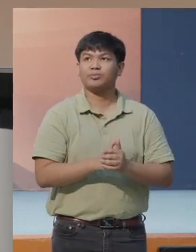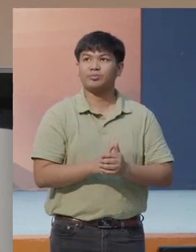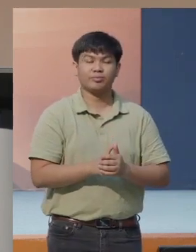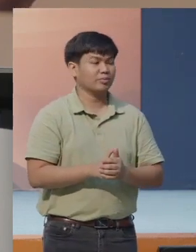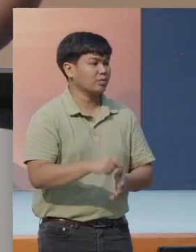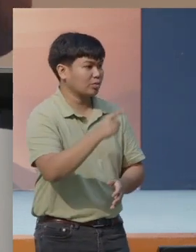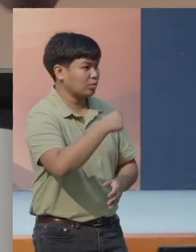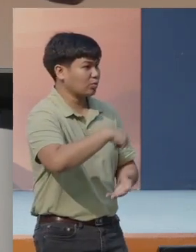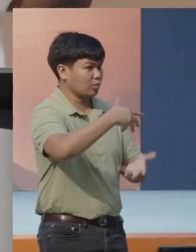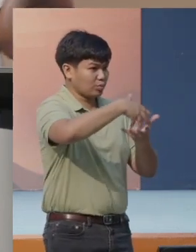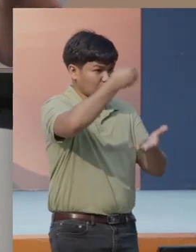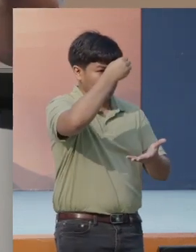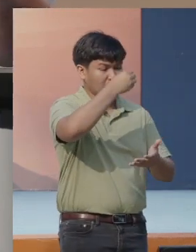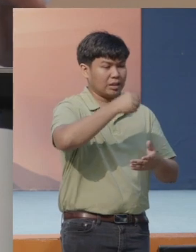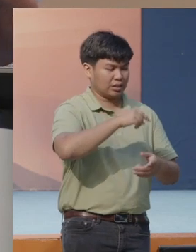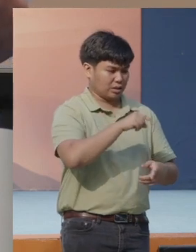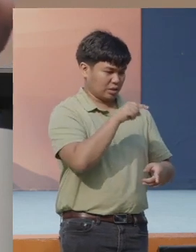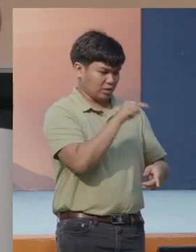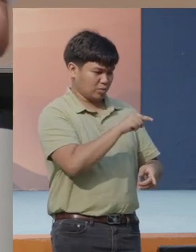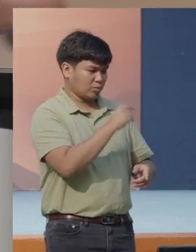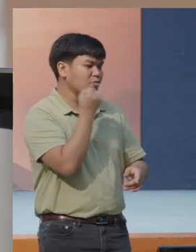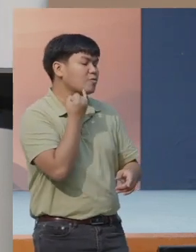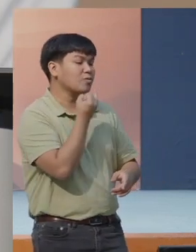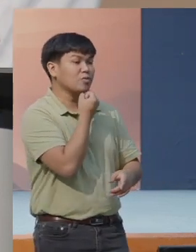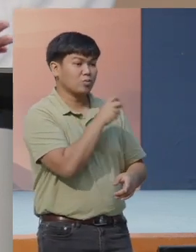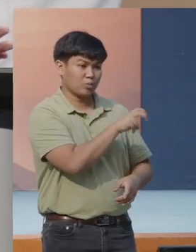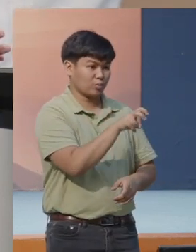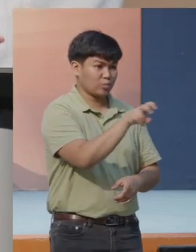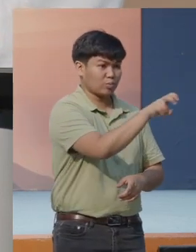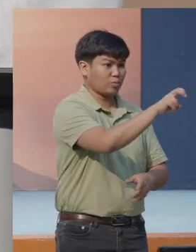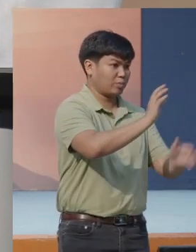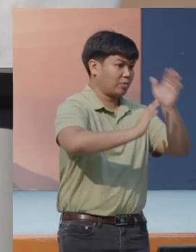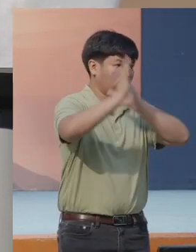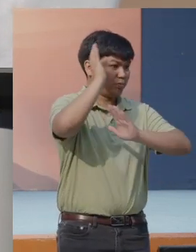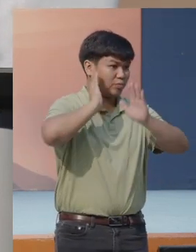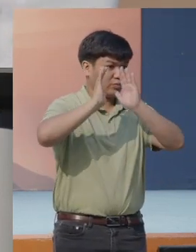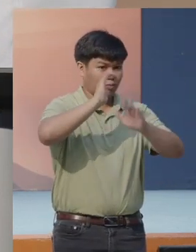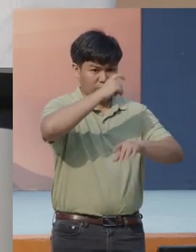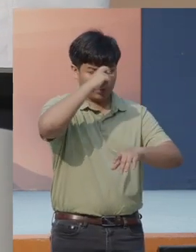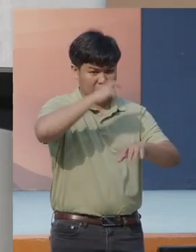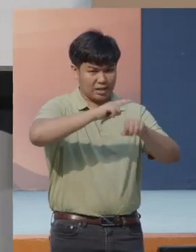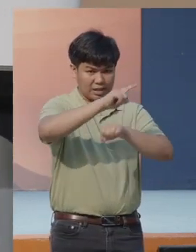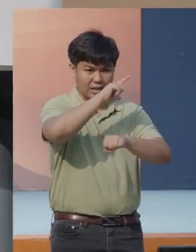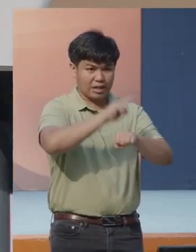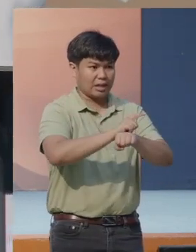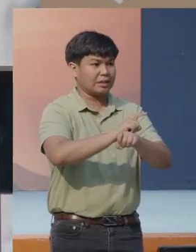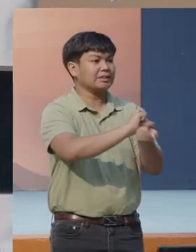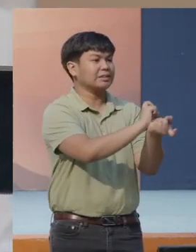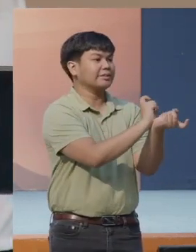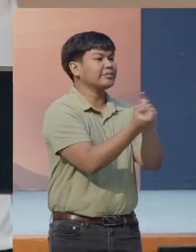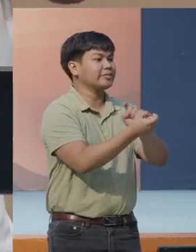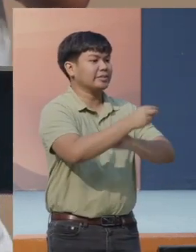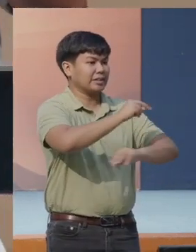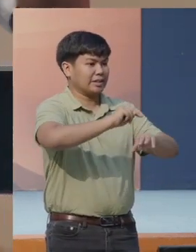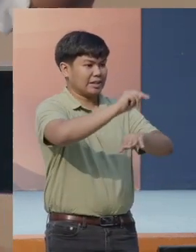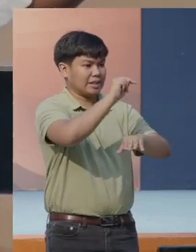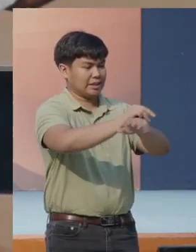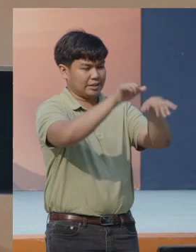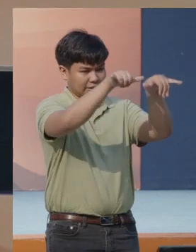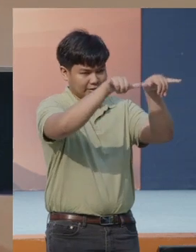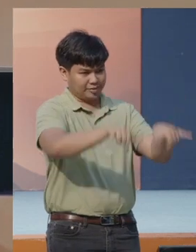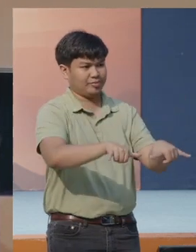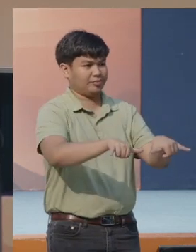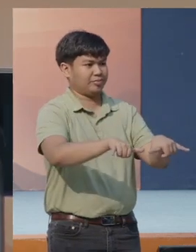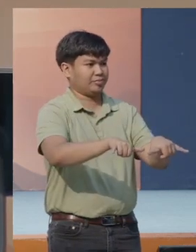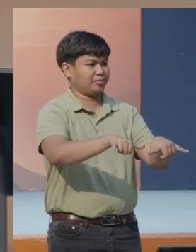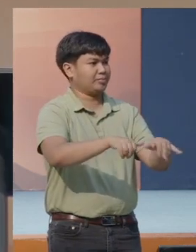nga, nagiging nation na yung Israel. Hindi na sila nomadic na nakatira na lang sa tents during the